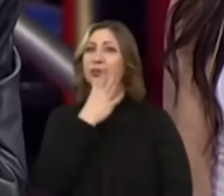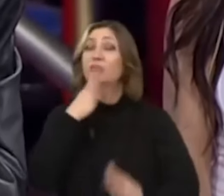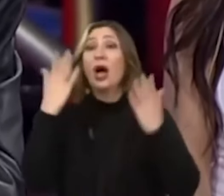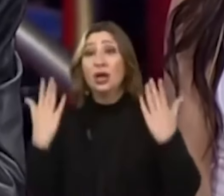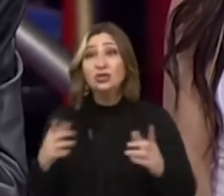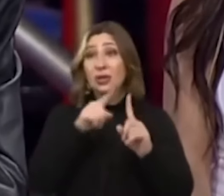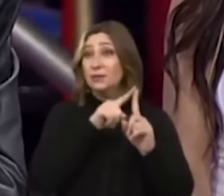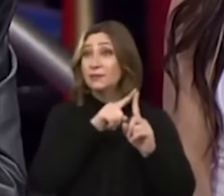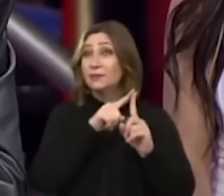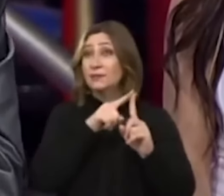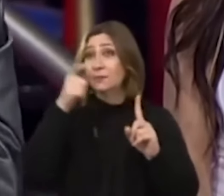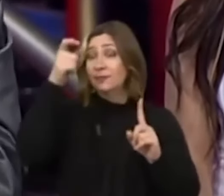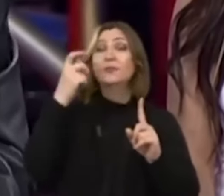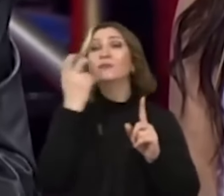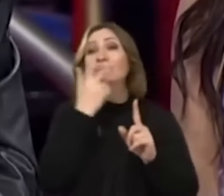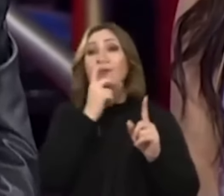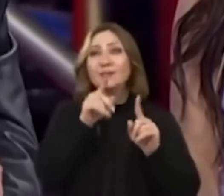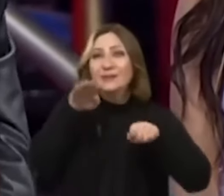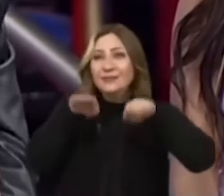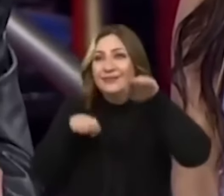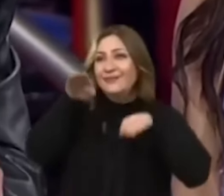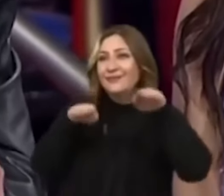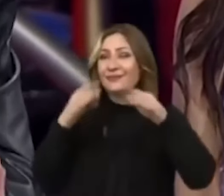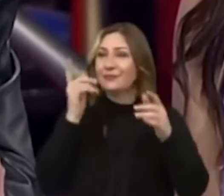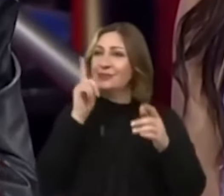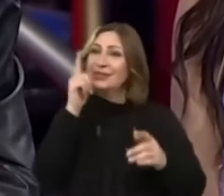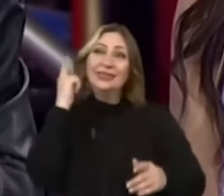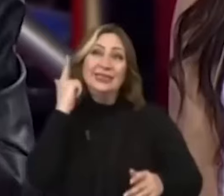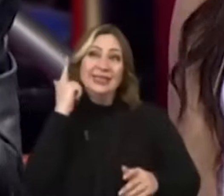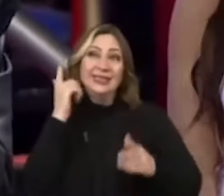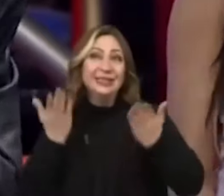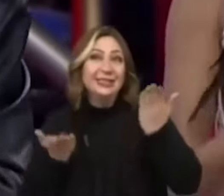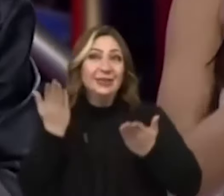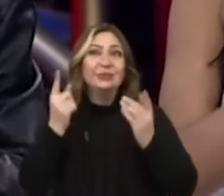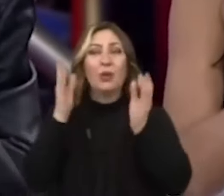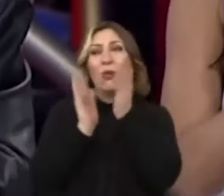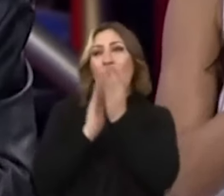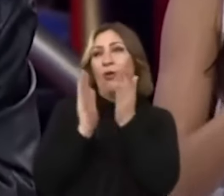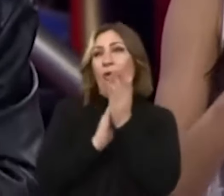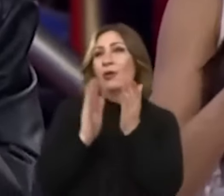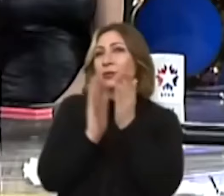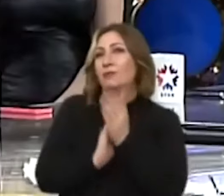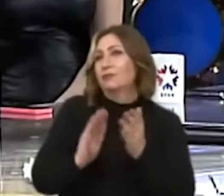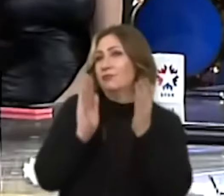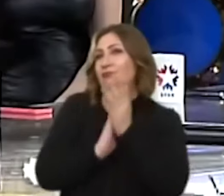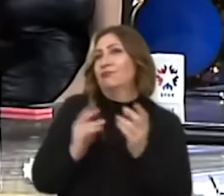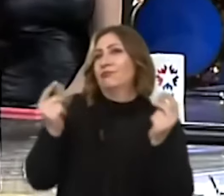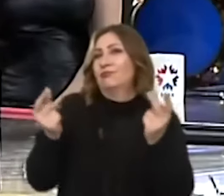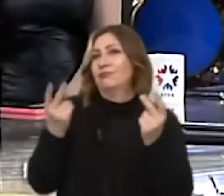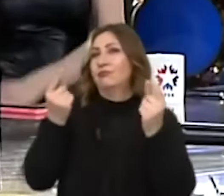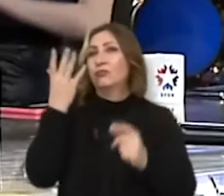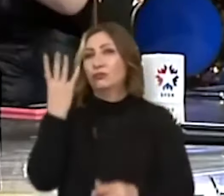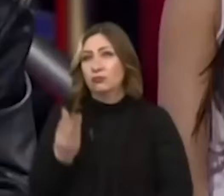Ancak türkünün ritmik yapısı aslında oynamaya çok müsait. Yaptırıyor evet.